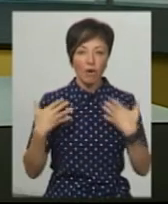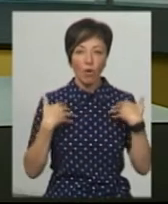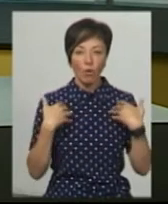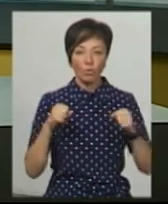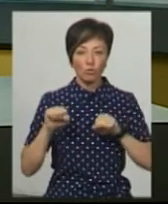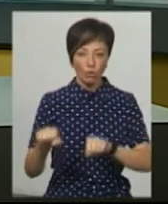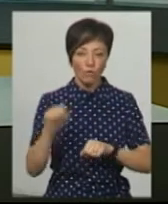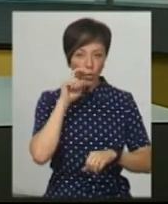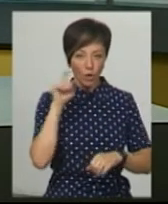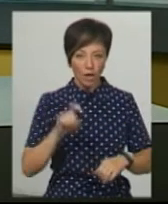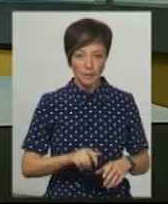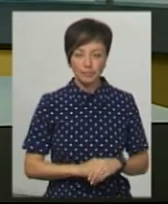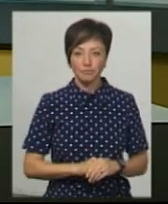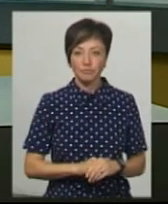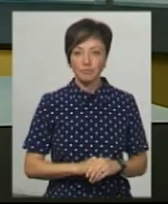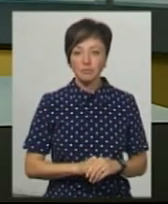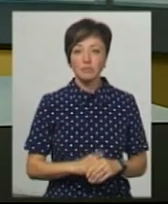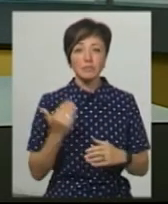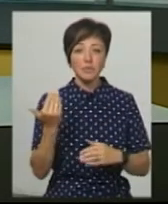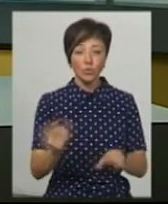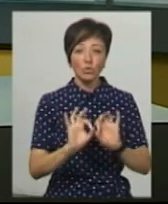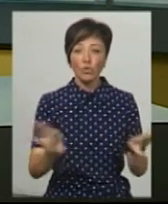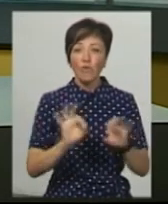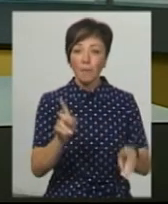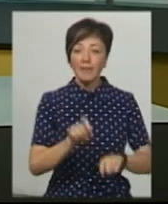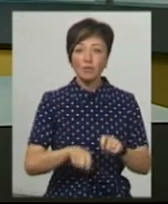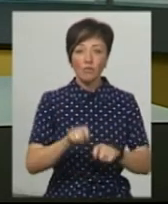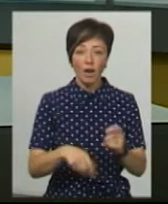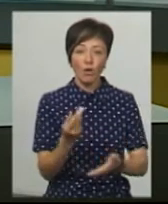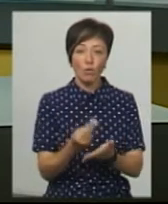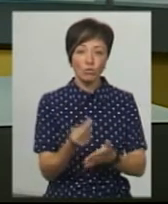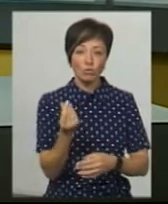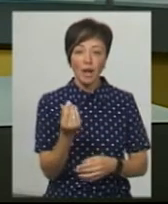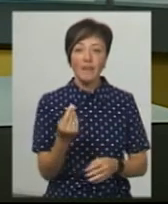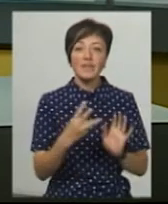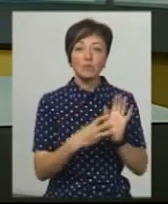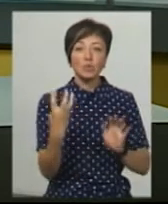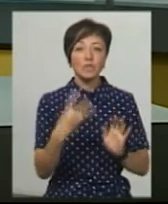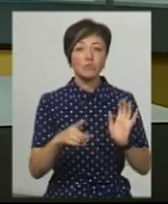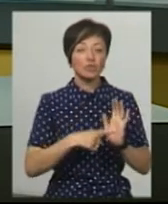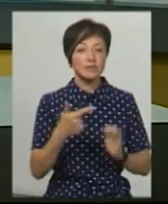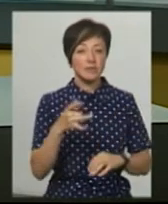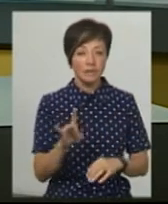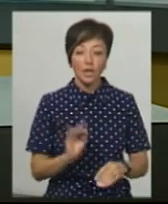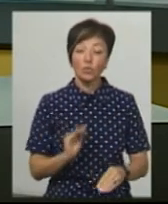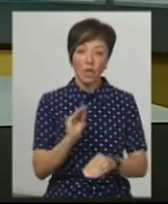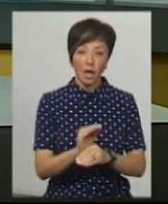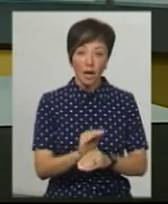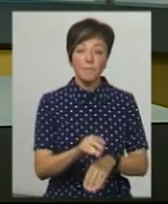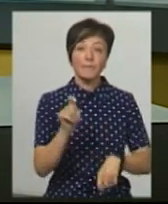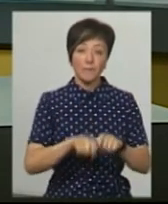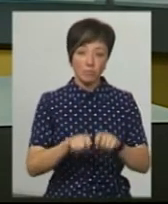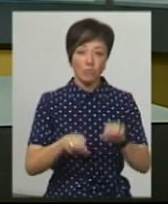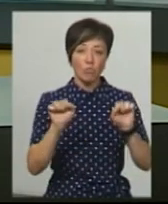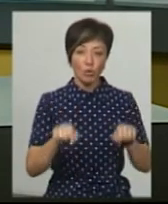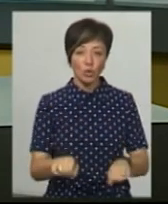здоров'я України Олег Балашов. За його словами, тестування коштує 836 гривень. Додає, пройти його